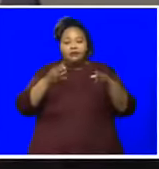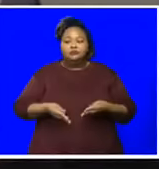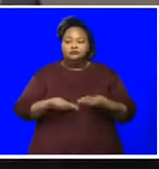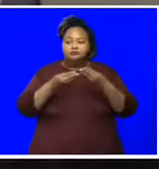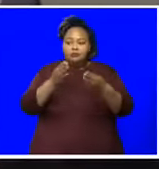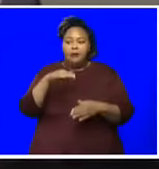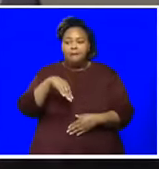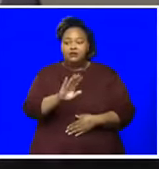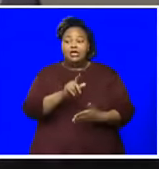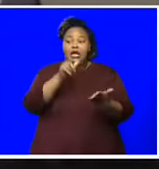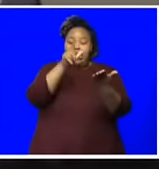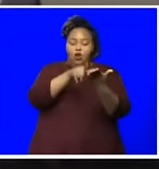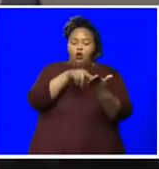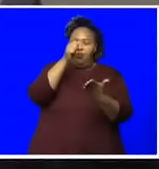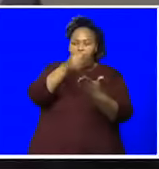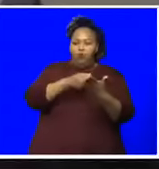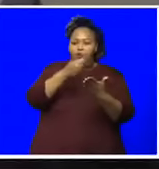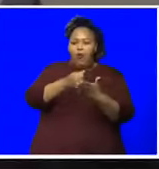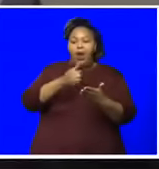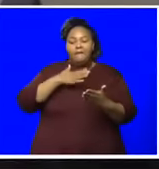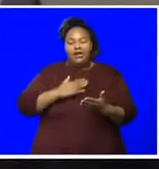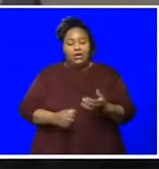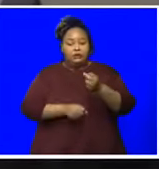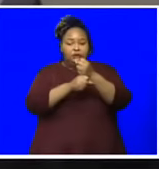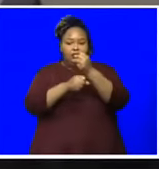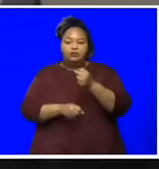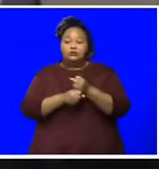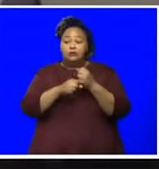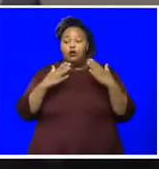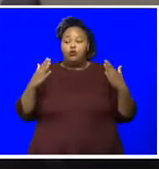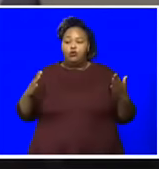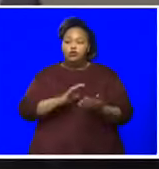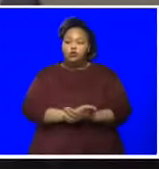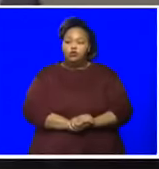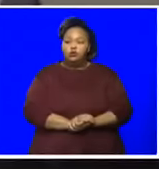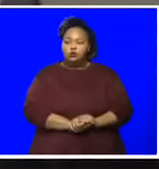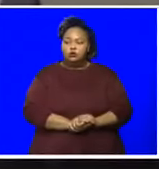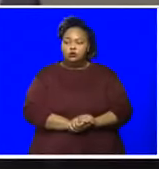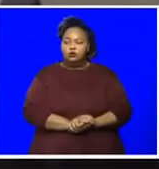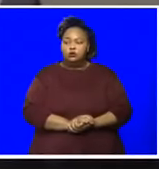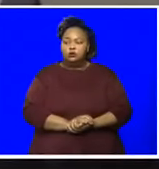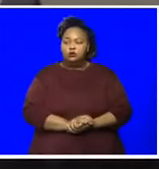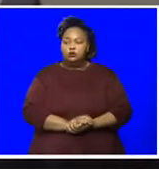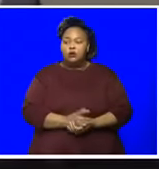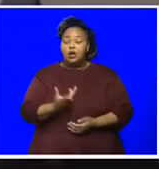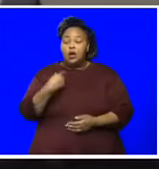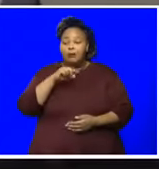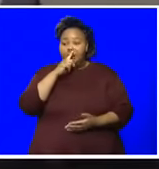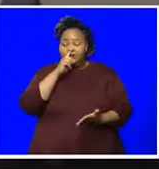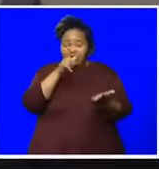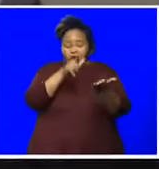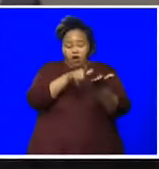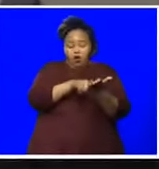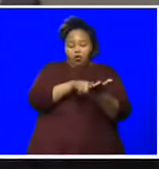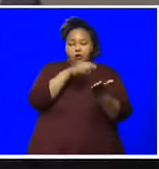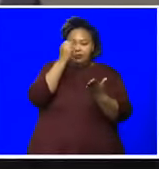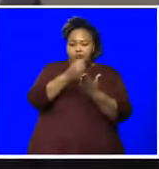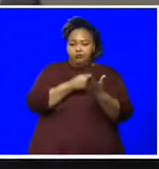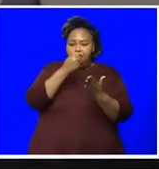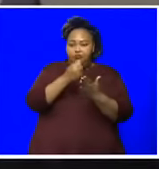I'm in full support of it as presented kunetinshwana nje mhlawumbe lesitawudinga ukuthi sitibukusise